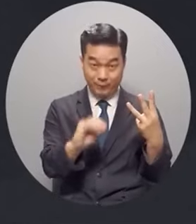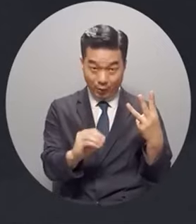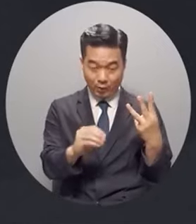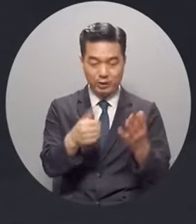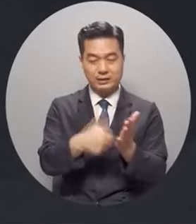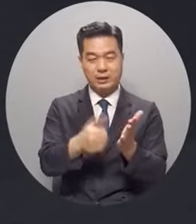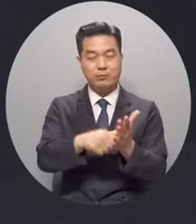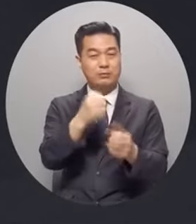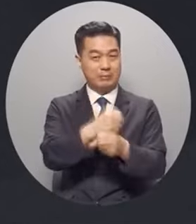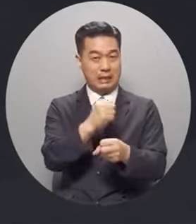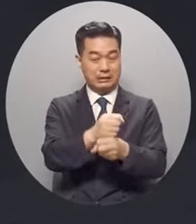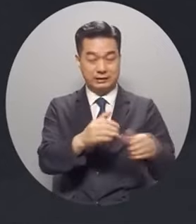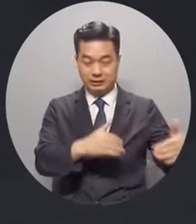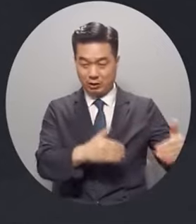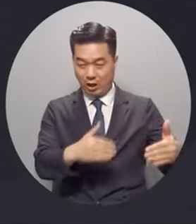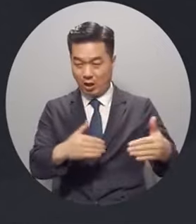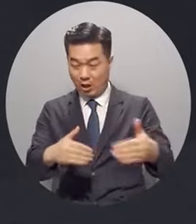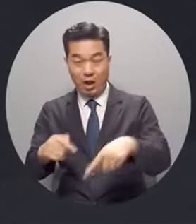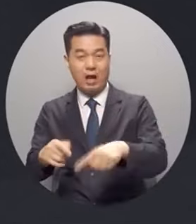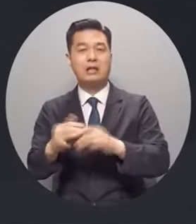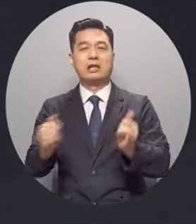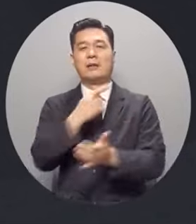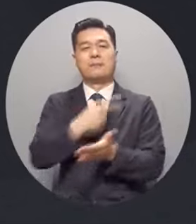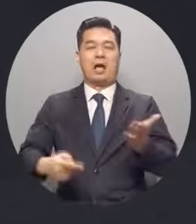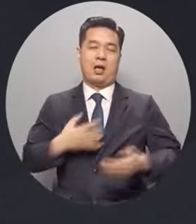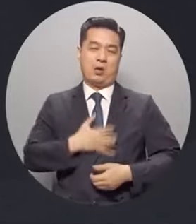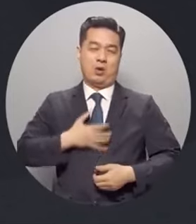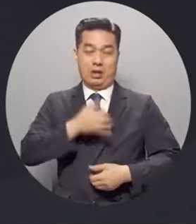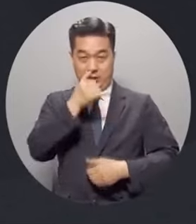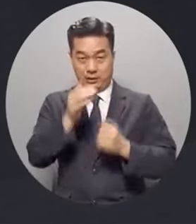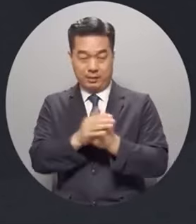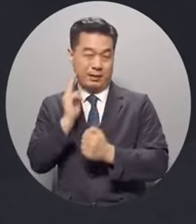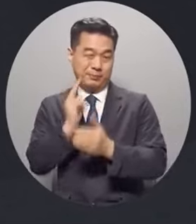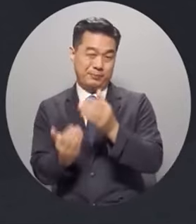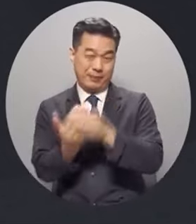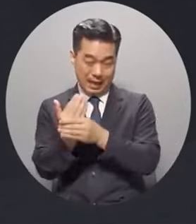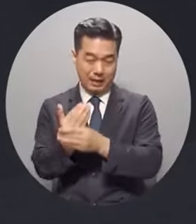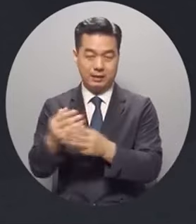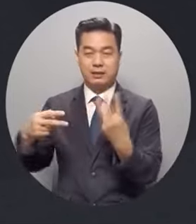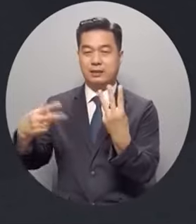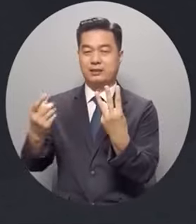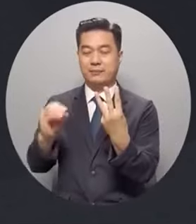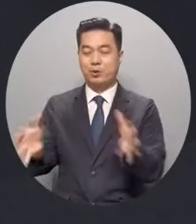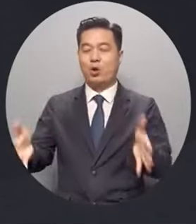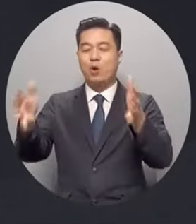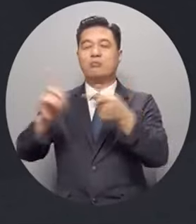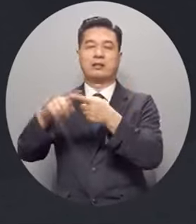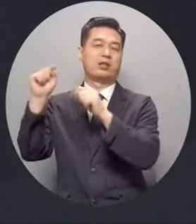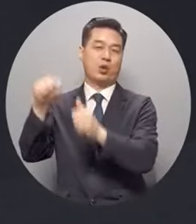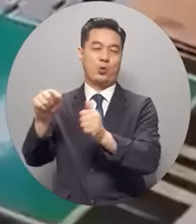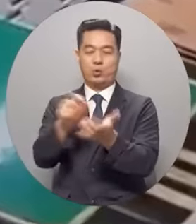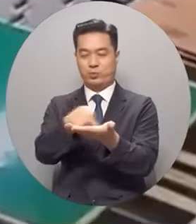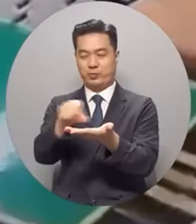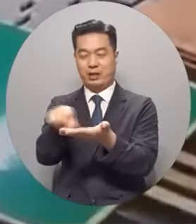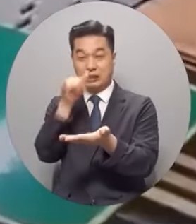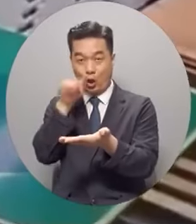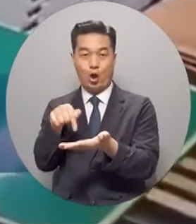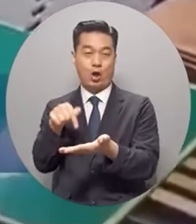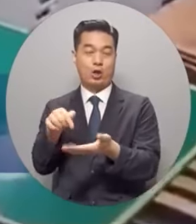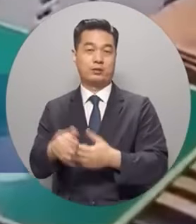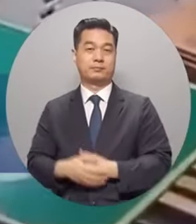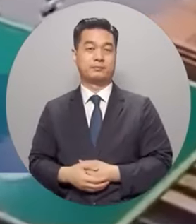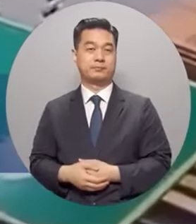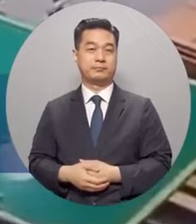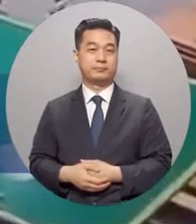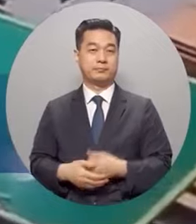급격한 연소로 인한 인명피해 우려가 있다며 참사가 발생한 삼동 건물에 대해 경고했습니다. 특히